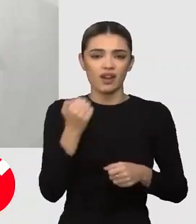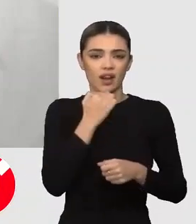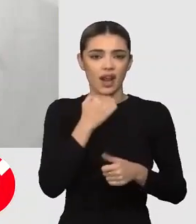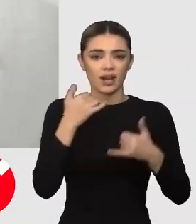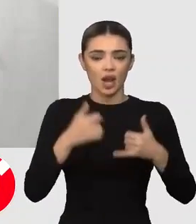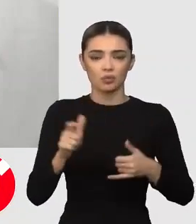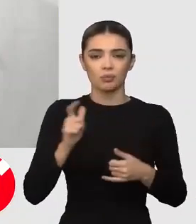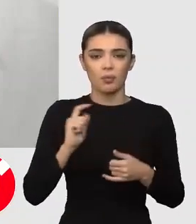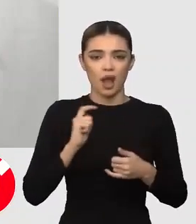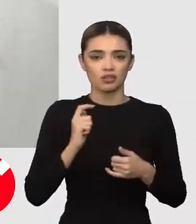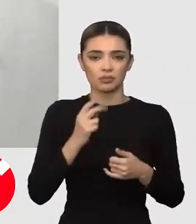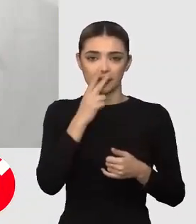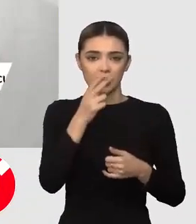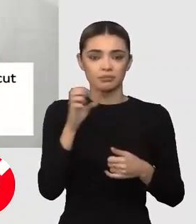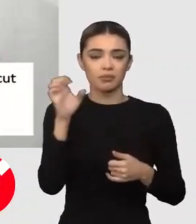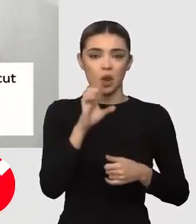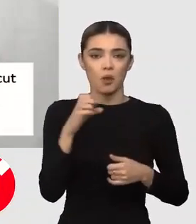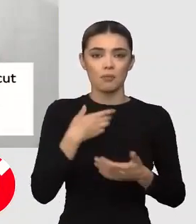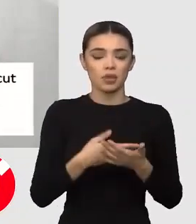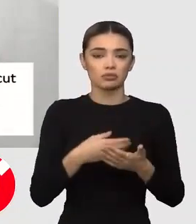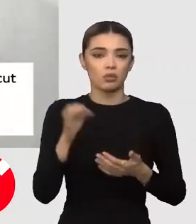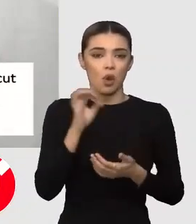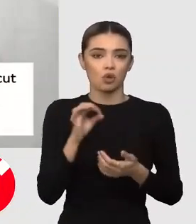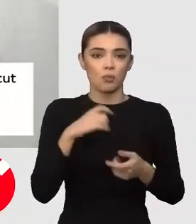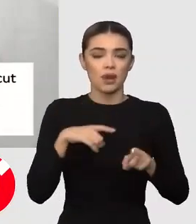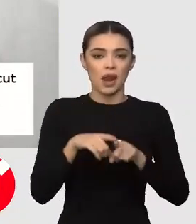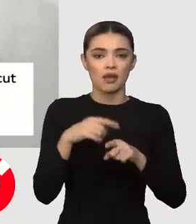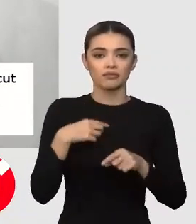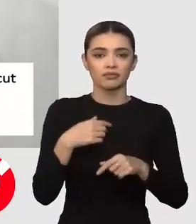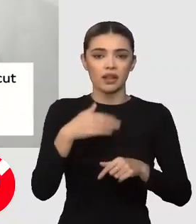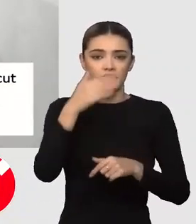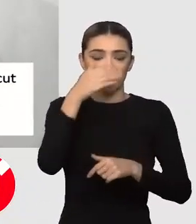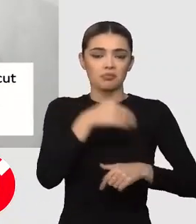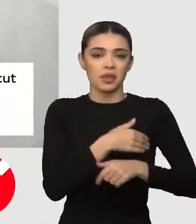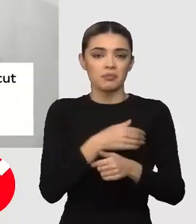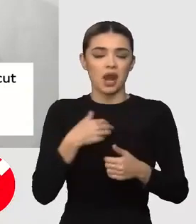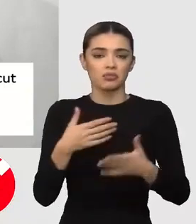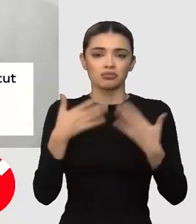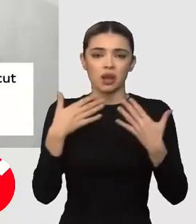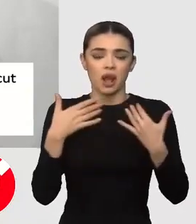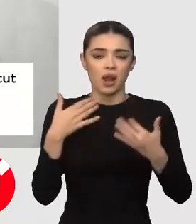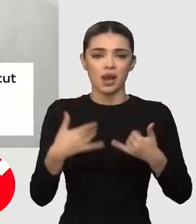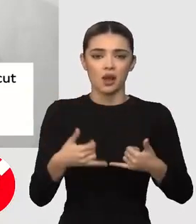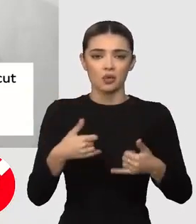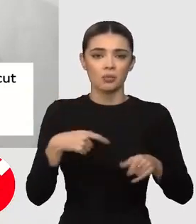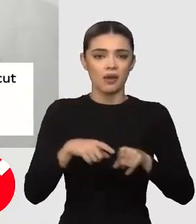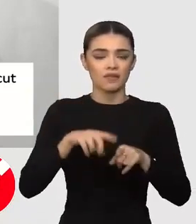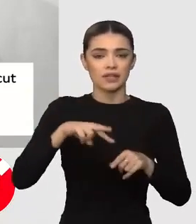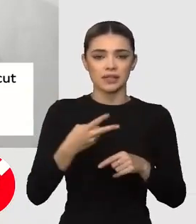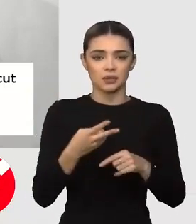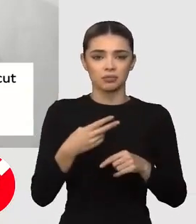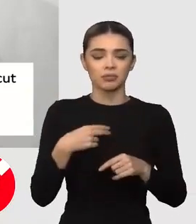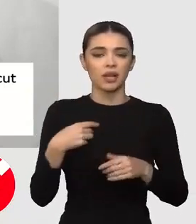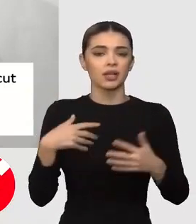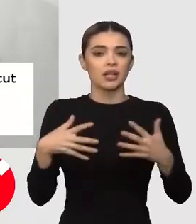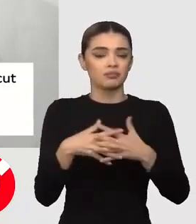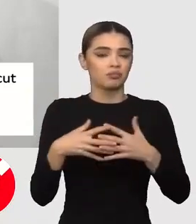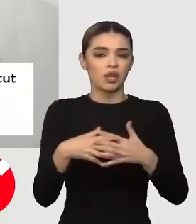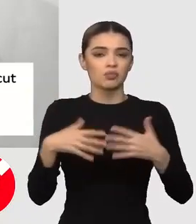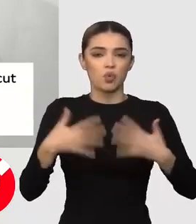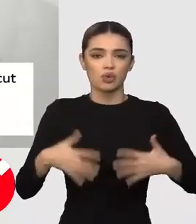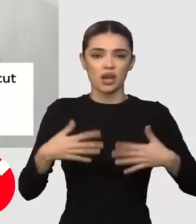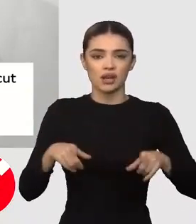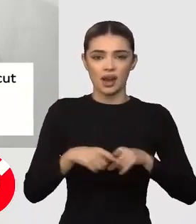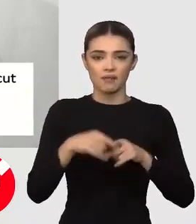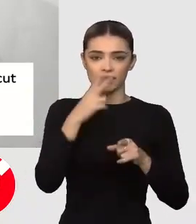Deși iarna încă se lasă așteptată, iar în Europa a fost o lună octombrie cu temperaturi record, lucrurile se vor schimba rapid. Iar războiul din